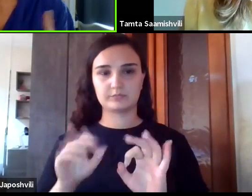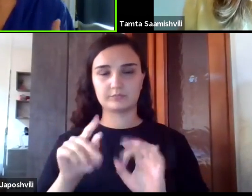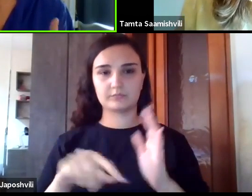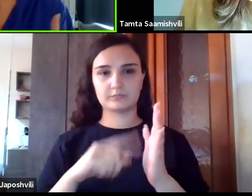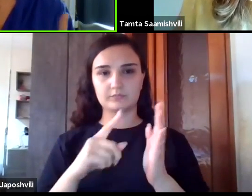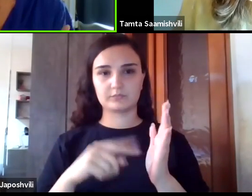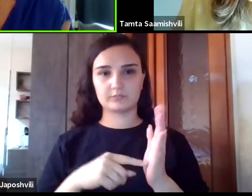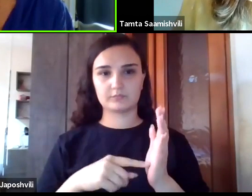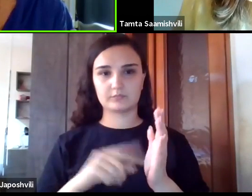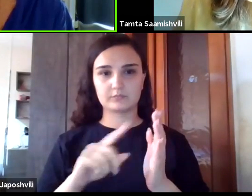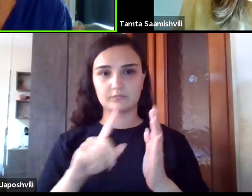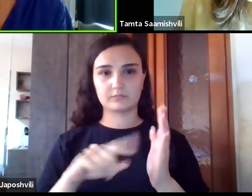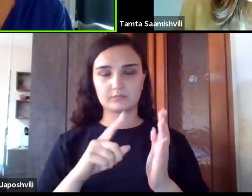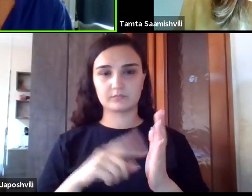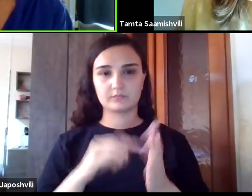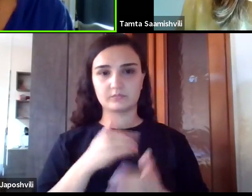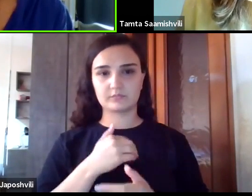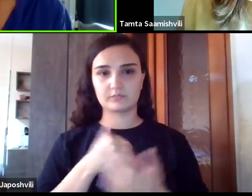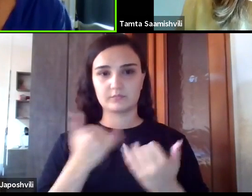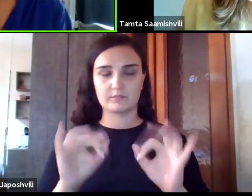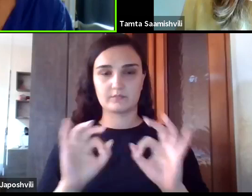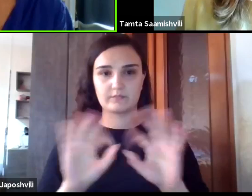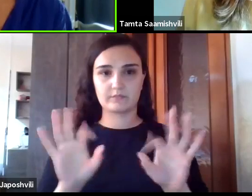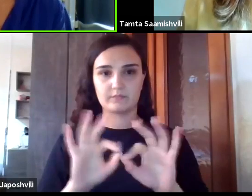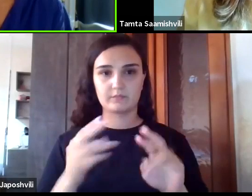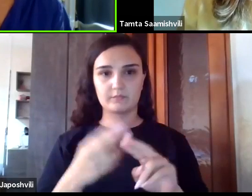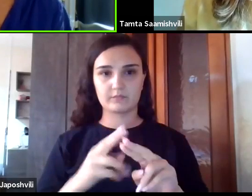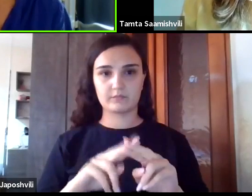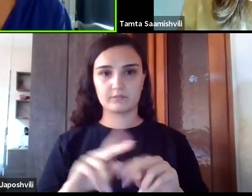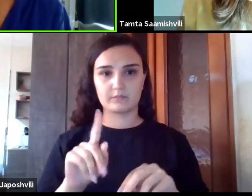საკითხებს, რა საკითხებსაც გვინდა ჩვენ ვისაუბროთ,